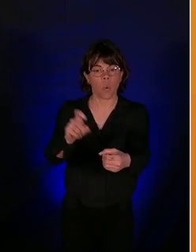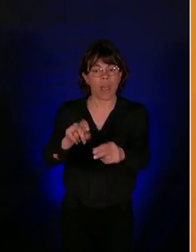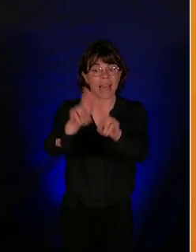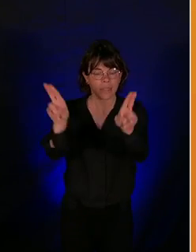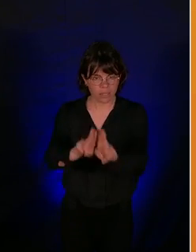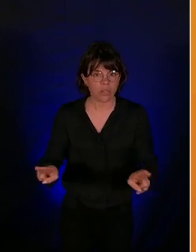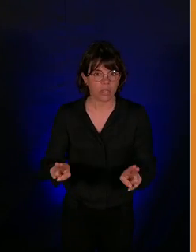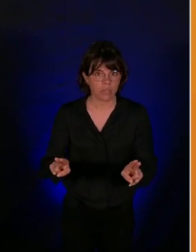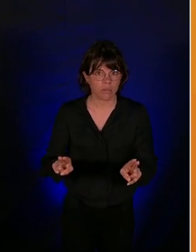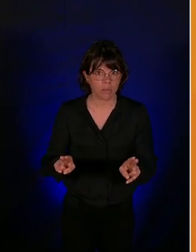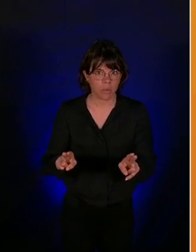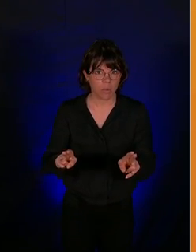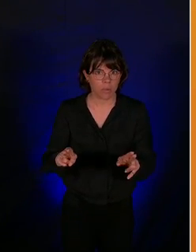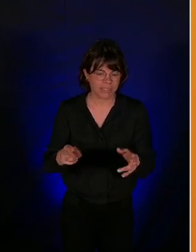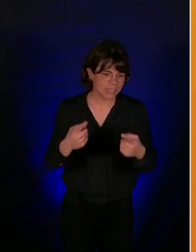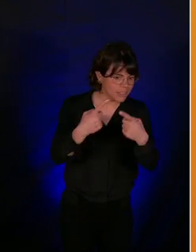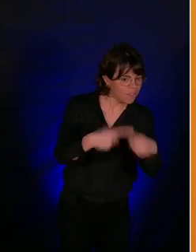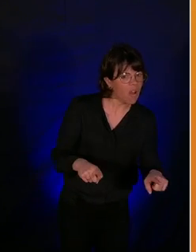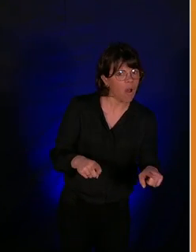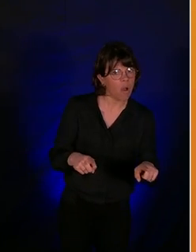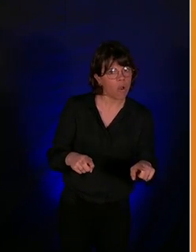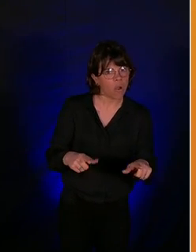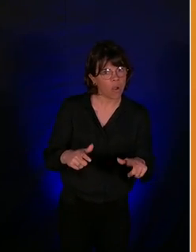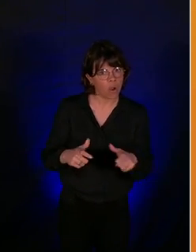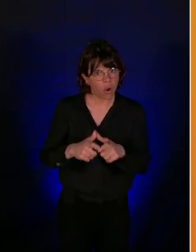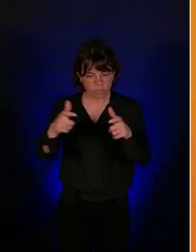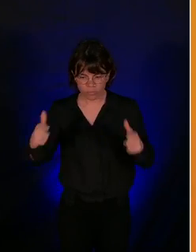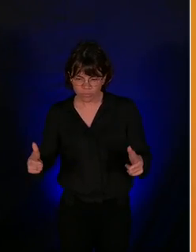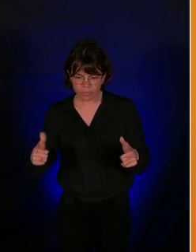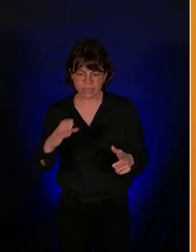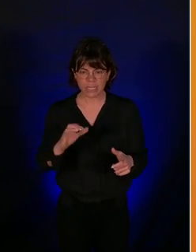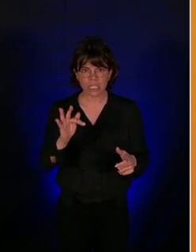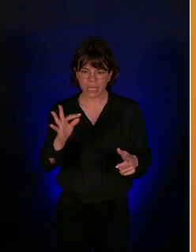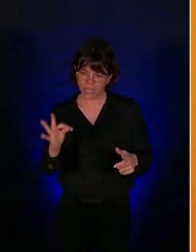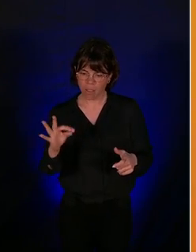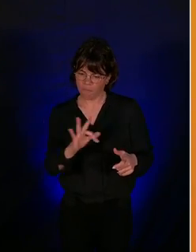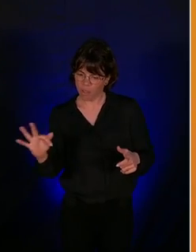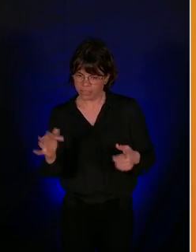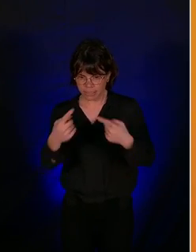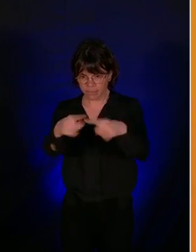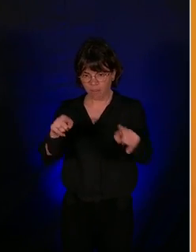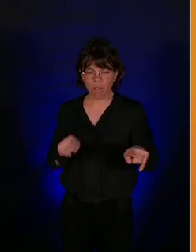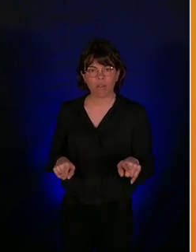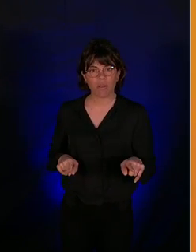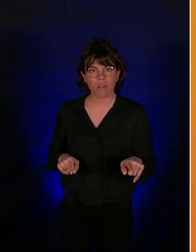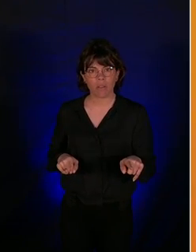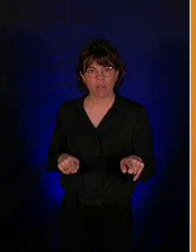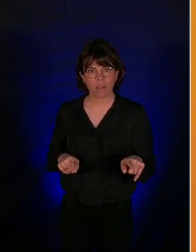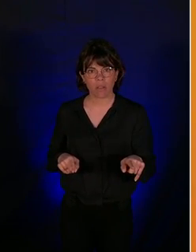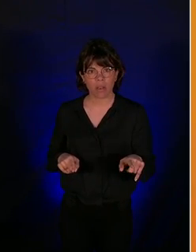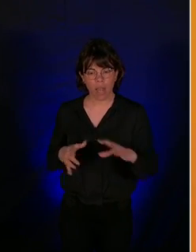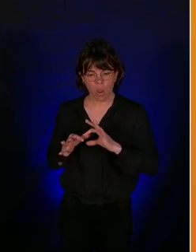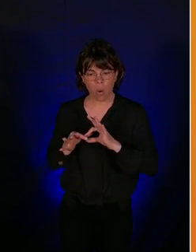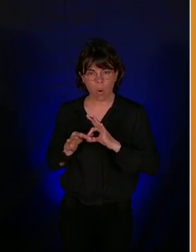affiliations internationale comme on voit une centrale syndicale comme la CGT en France c'est pas possible on est en